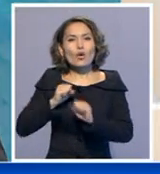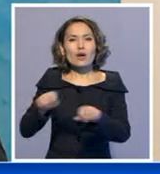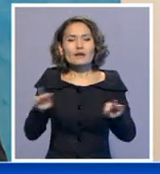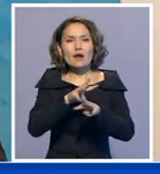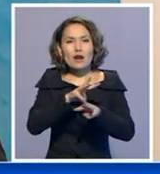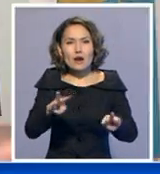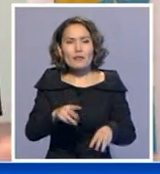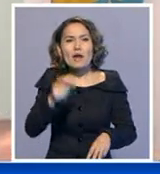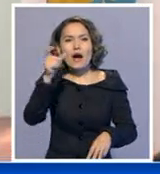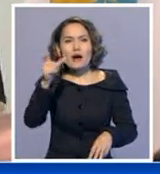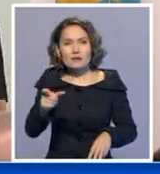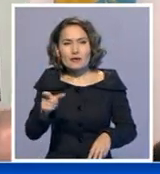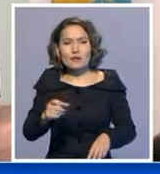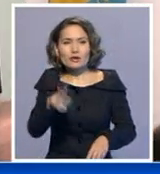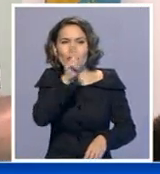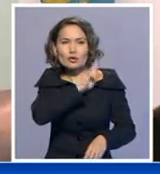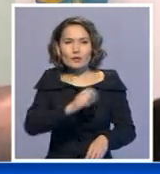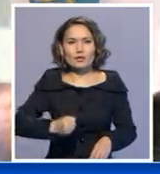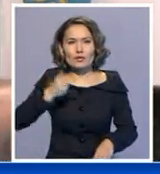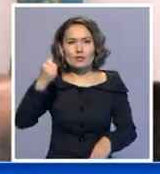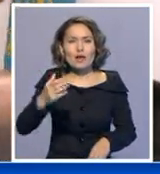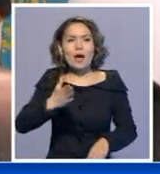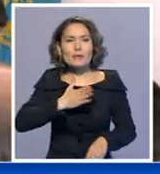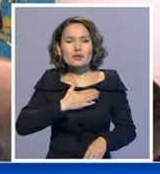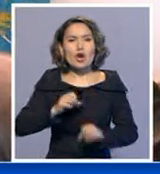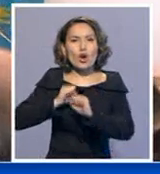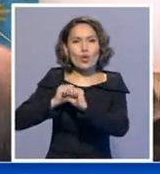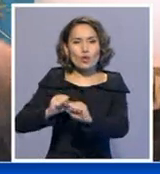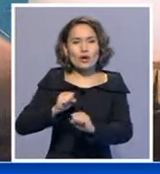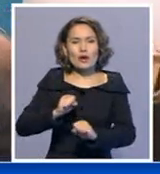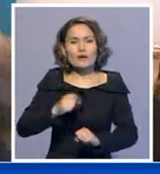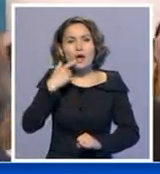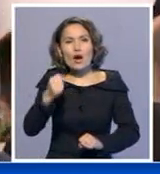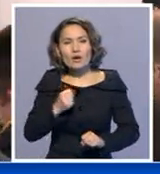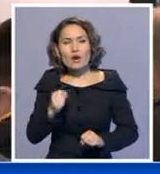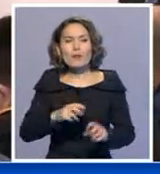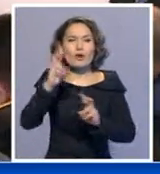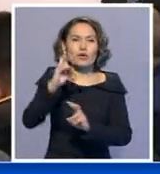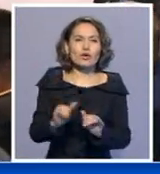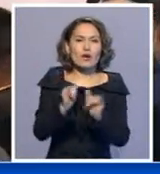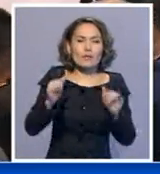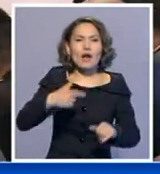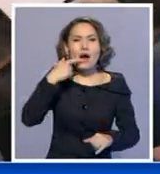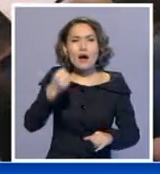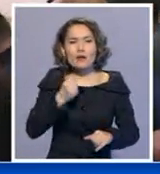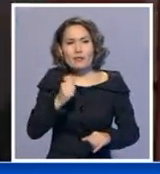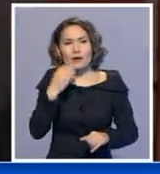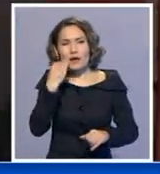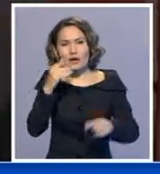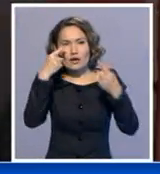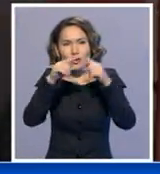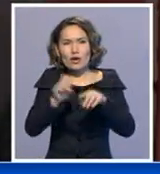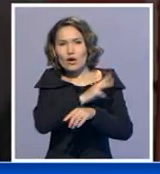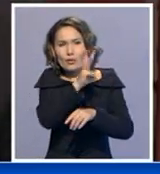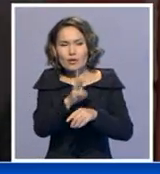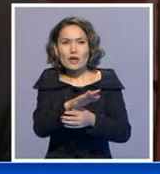етіп азаматтық тұлғаны тағайындау бағытын ұстанып келеміз. Бізге қорғаныс кешені кәсіпорындарын дамытуды, армиямызды заманауи техникамен